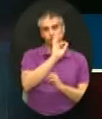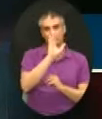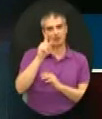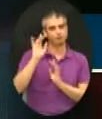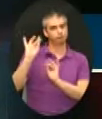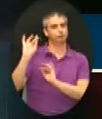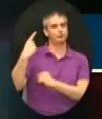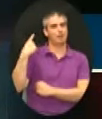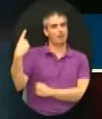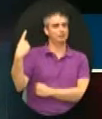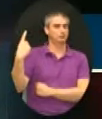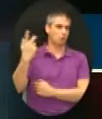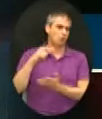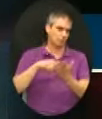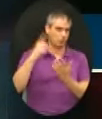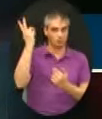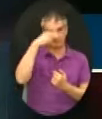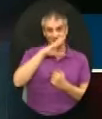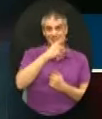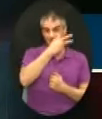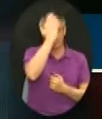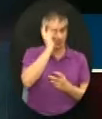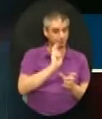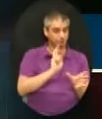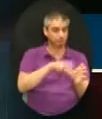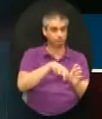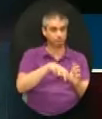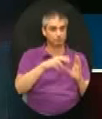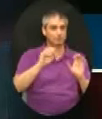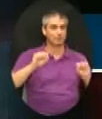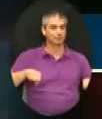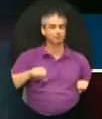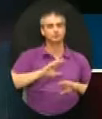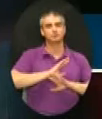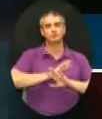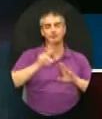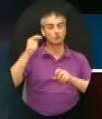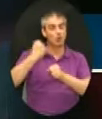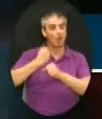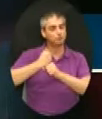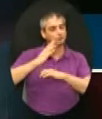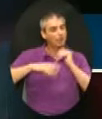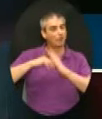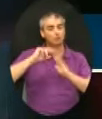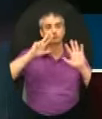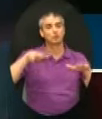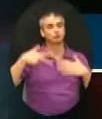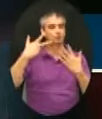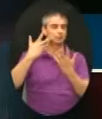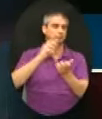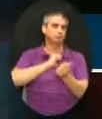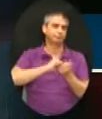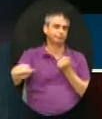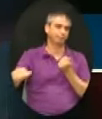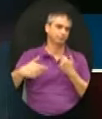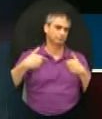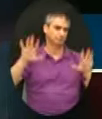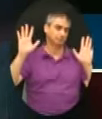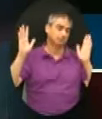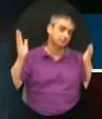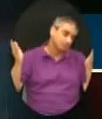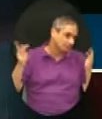יוצא למען עצמו, משום שהוא מבין שאם טראמפ ייכנס לבית הלבן, כל מה שהוא עשה במשך 8 השנים האלה, אני לא